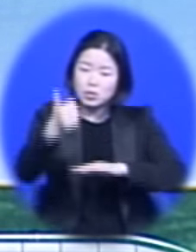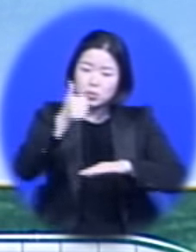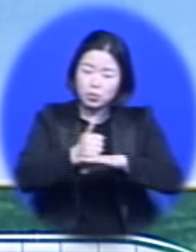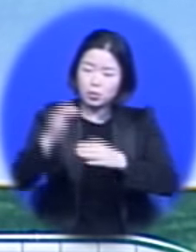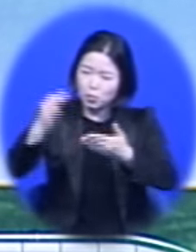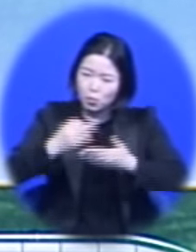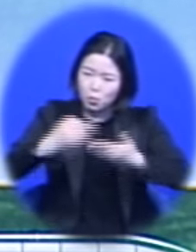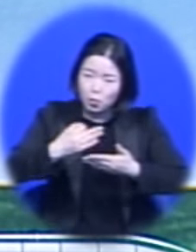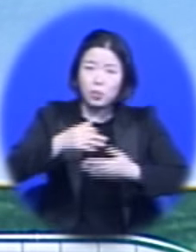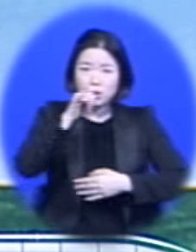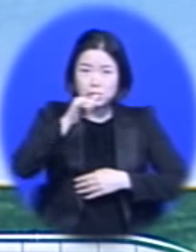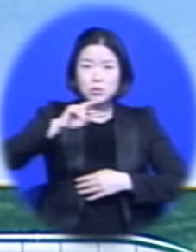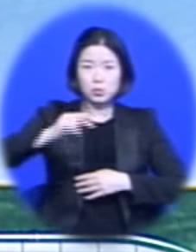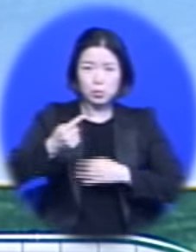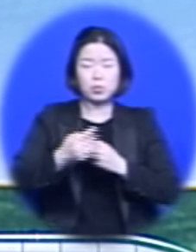돈을 많이 벌어도